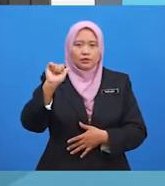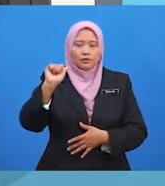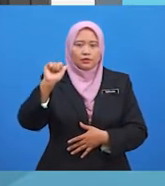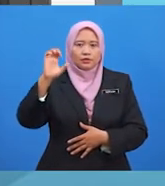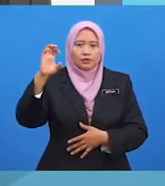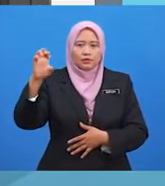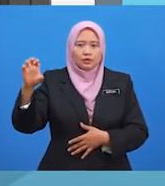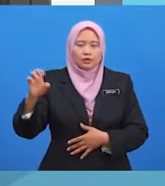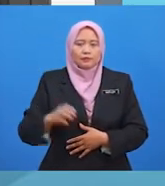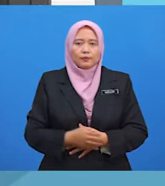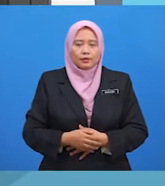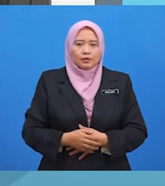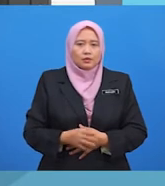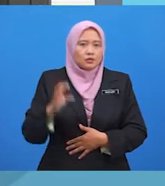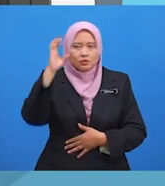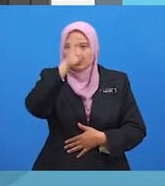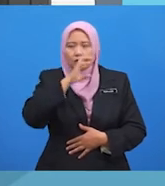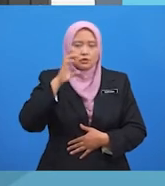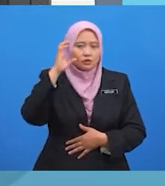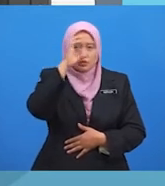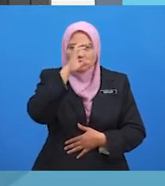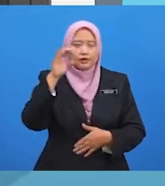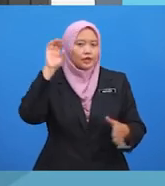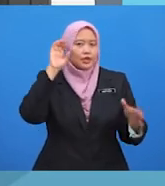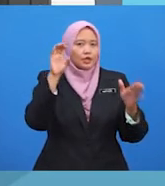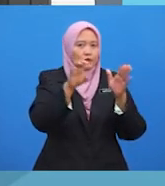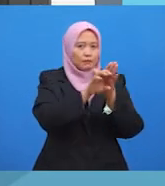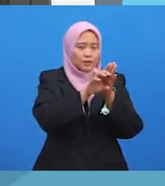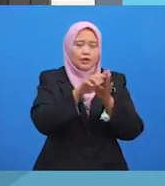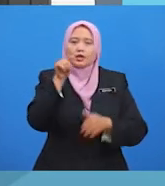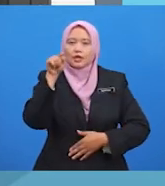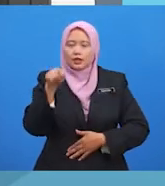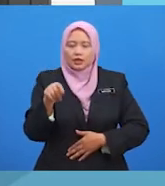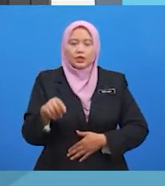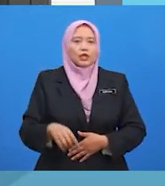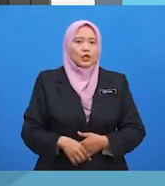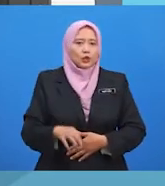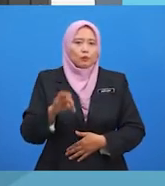Cari fail gambar dan klik butang Place.